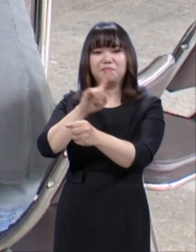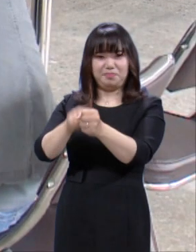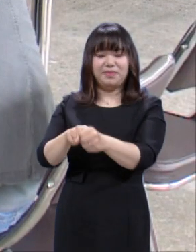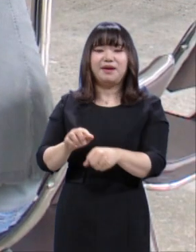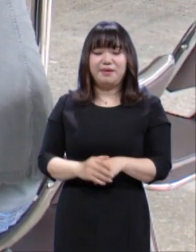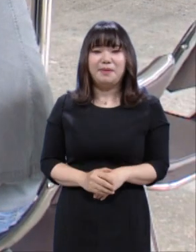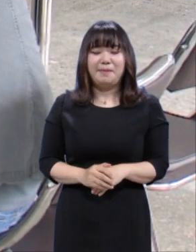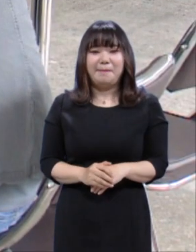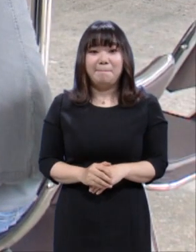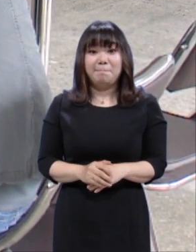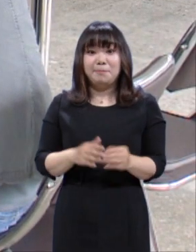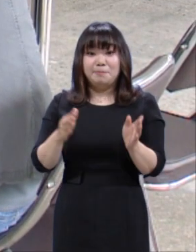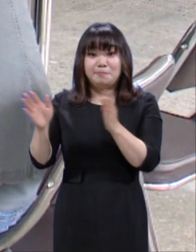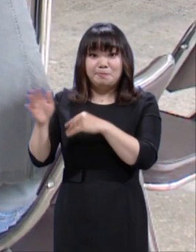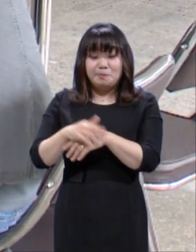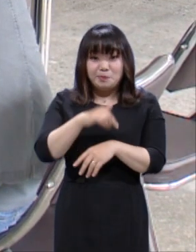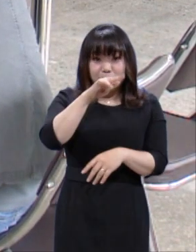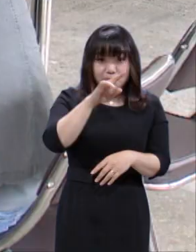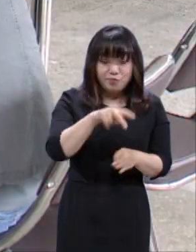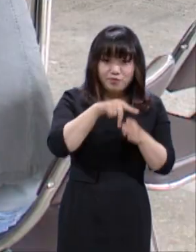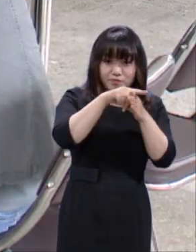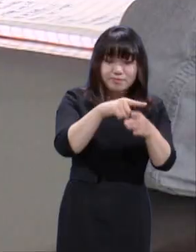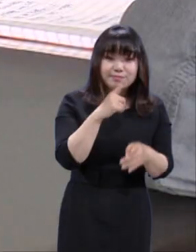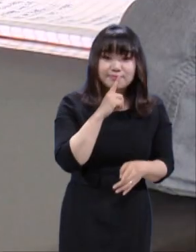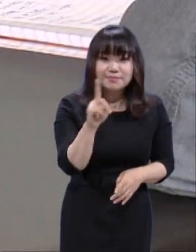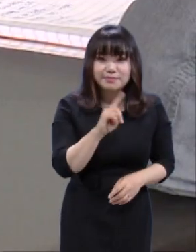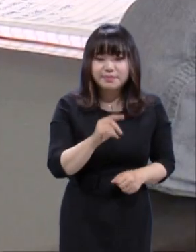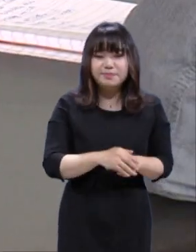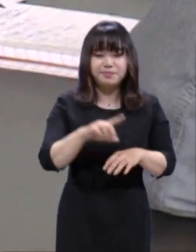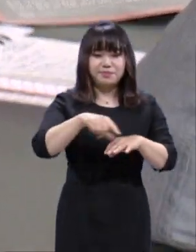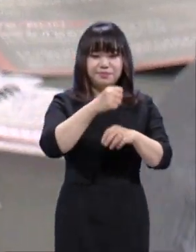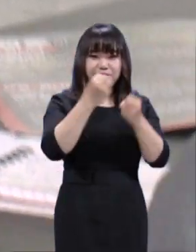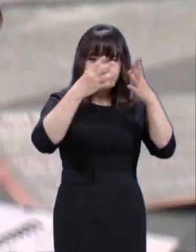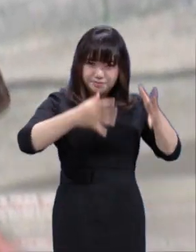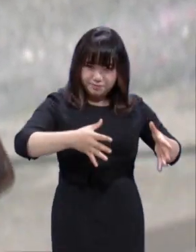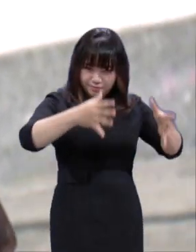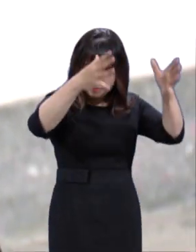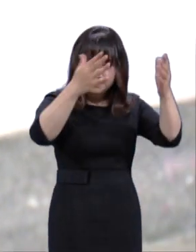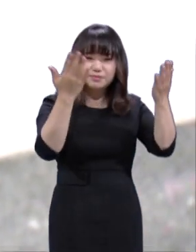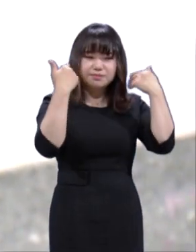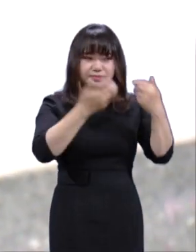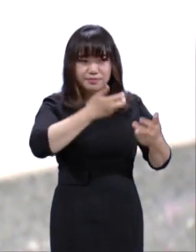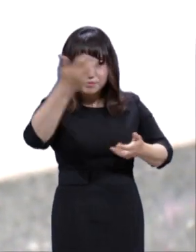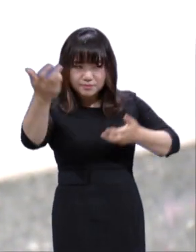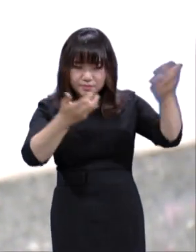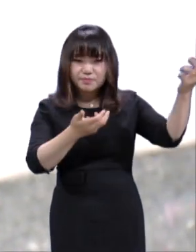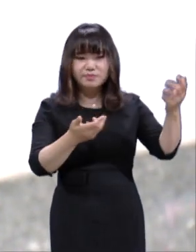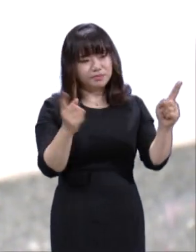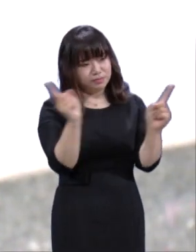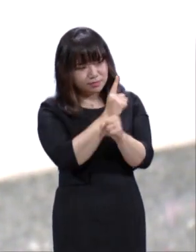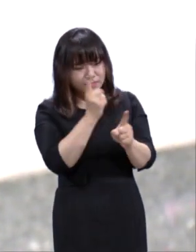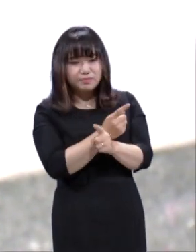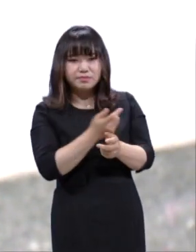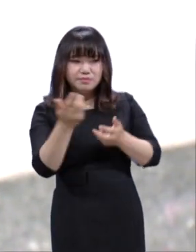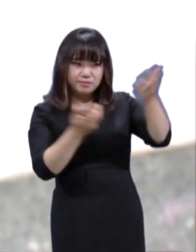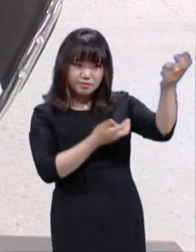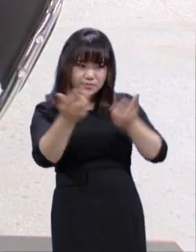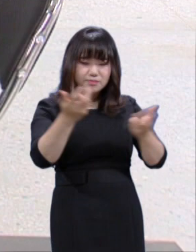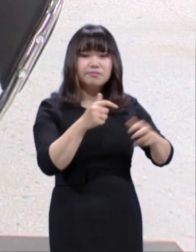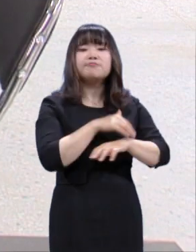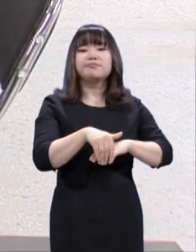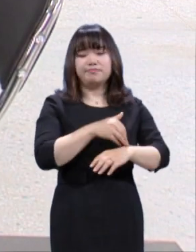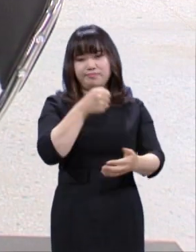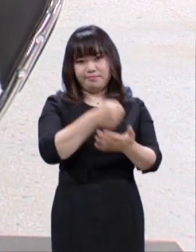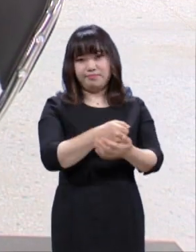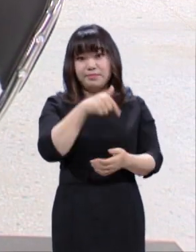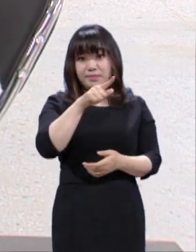강맹훈 성동구청장 국민의힘 후보는 왕십리 뉴타운 내 학교 이전과 학교 재배치를 공약으로 내놨습니다.